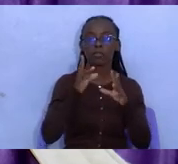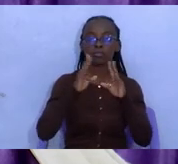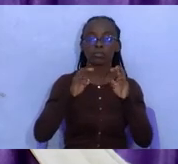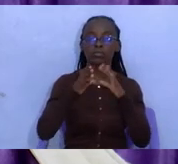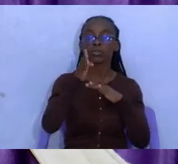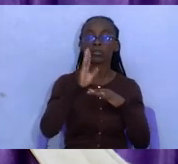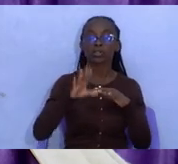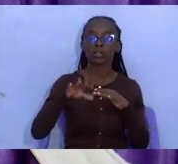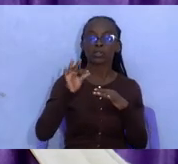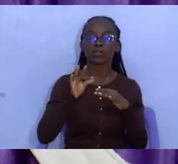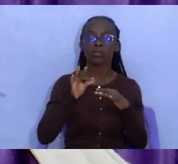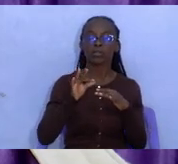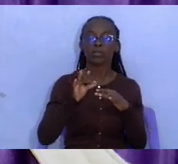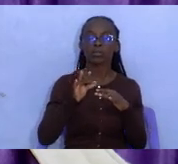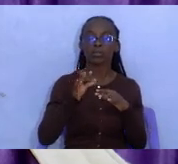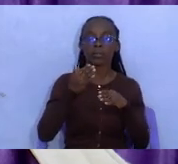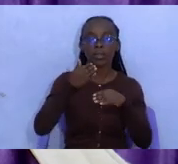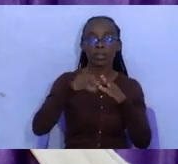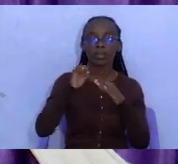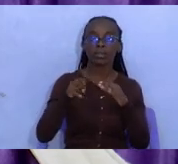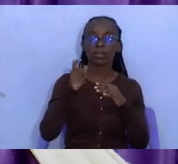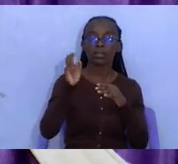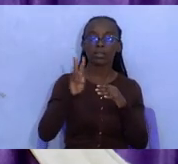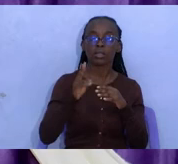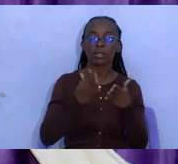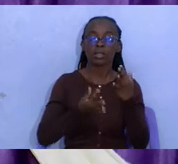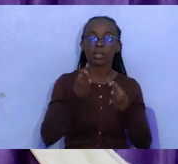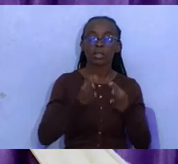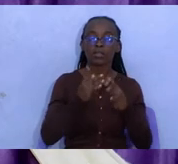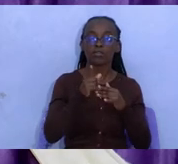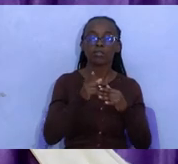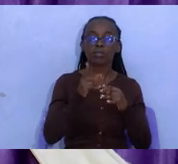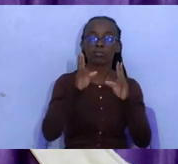Watu walio kwa ibada kwa njia ya television, ukijitia nia inawezekana.